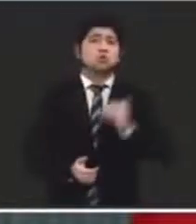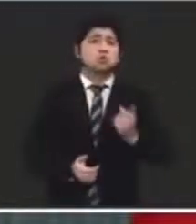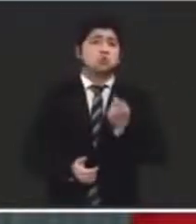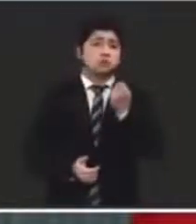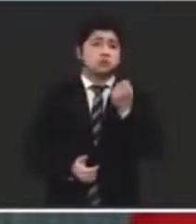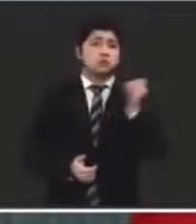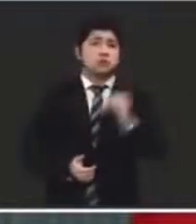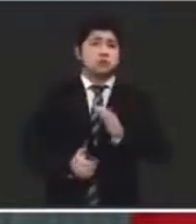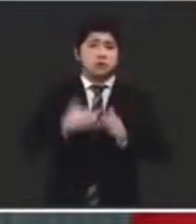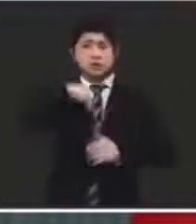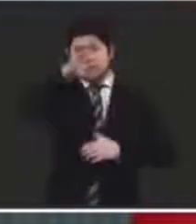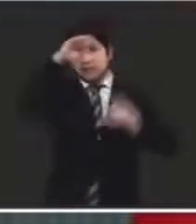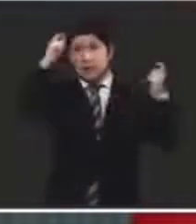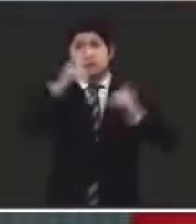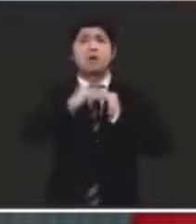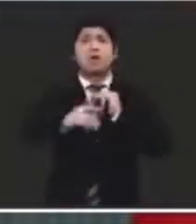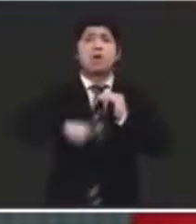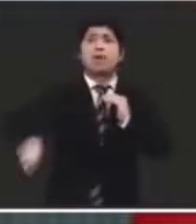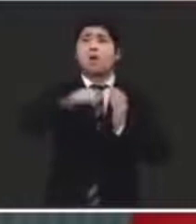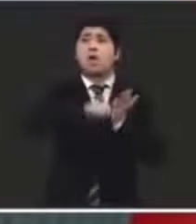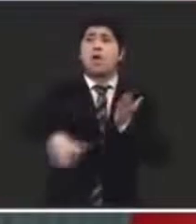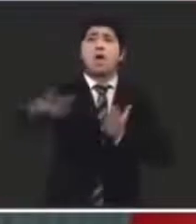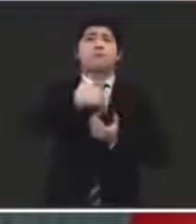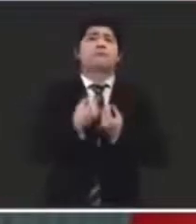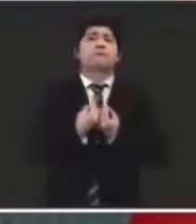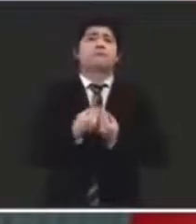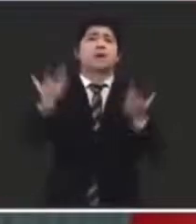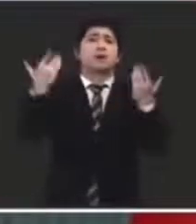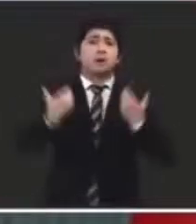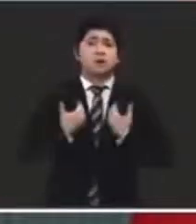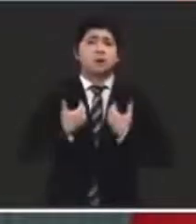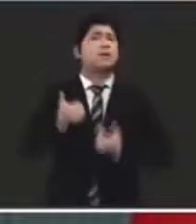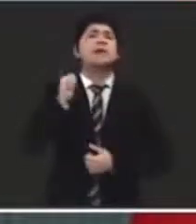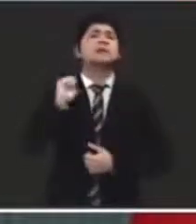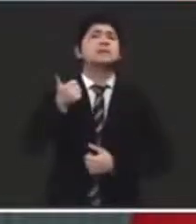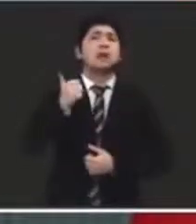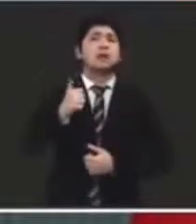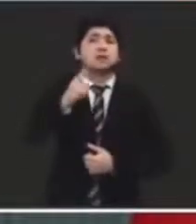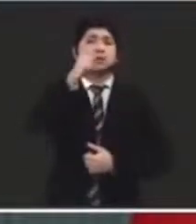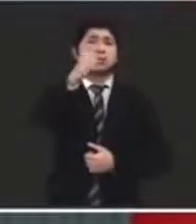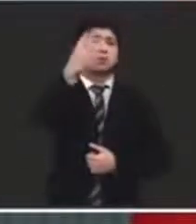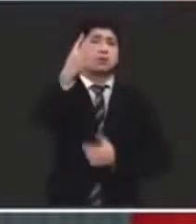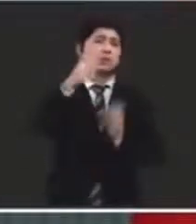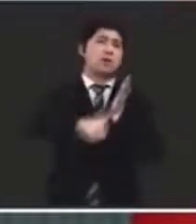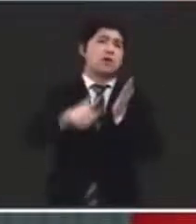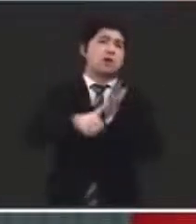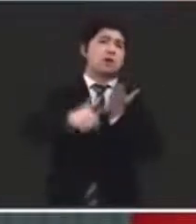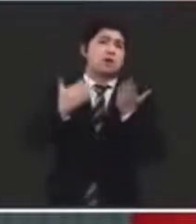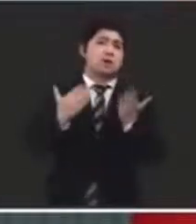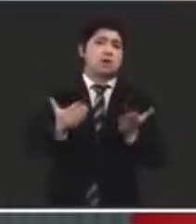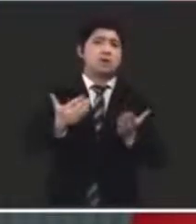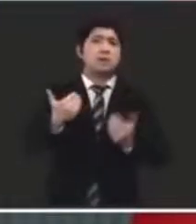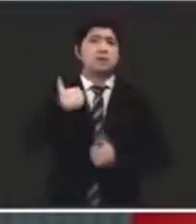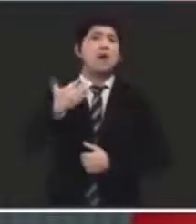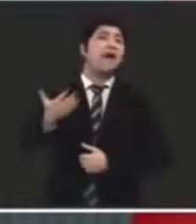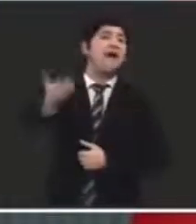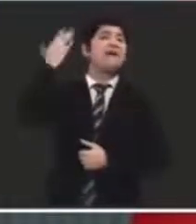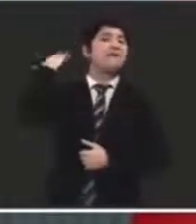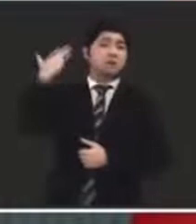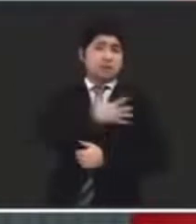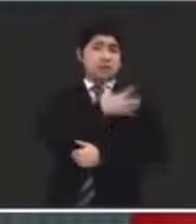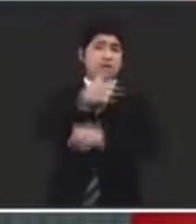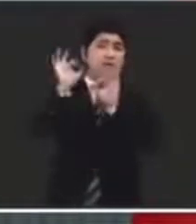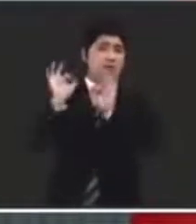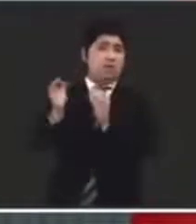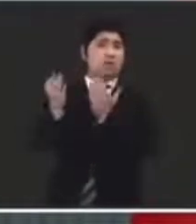Biz İstanbul halkına verdik ne zaman 94'te bizden önce yine CHP